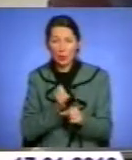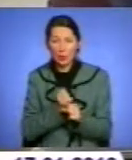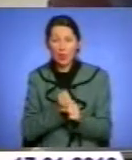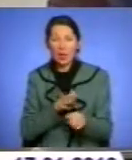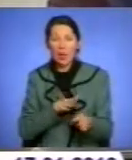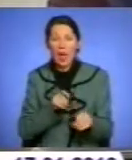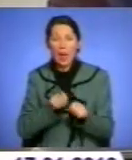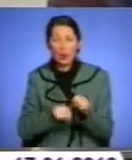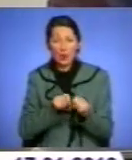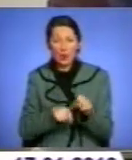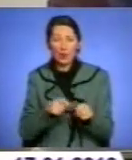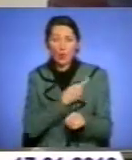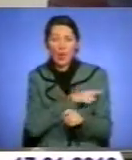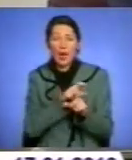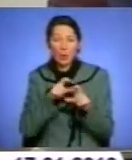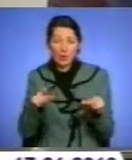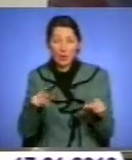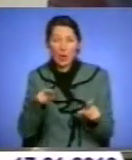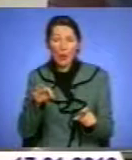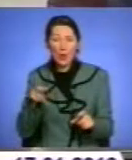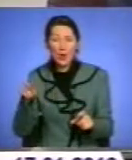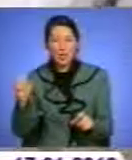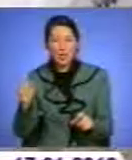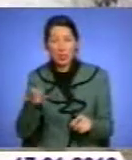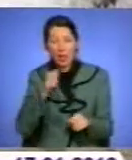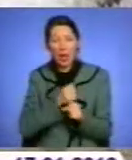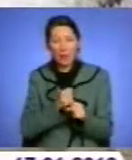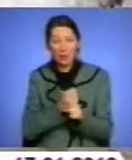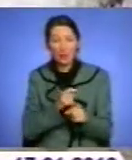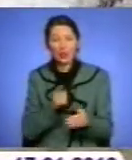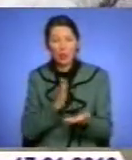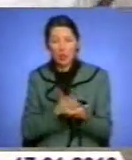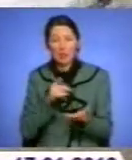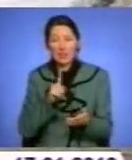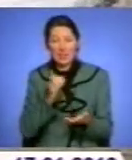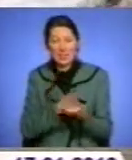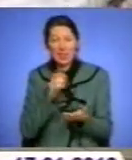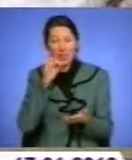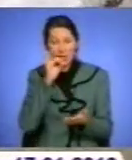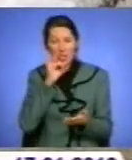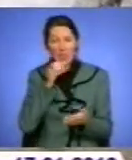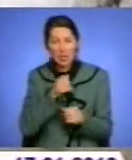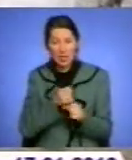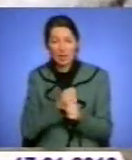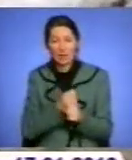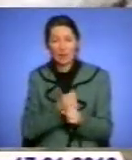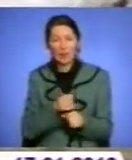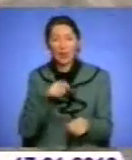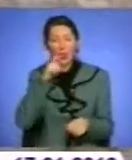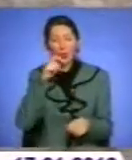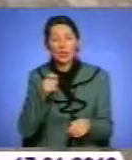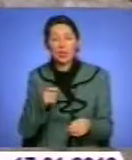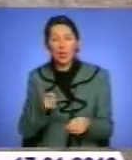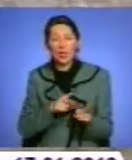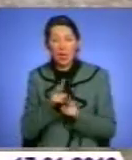аптечних мереж щодо наявності відповідних лікарських засобів. Українці нарікають на роботу комунальників. Ті, хто написав заяву,